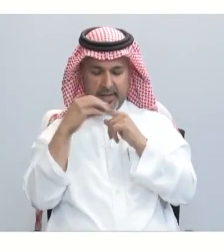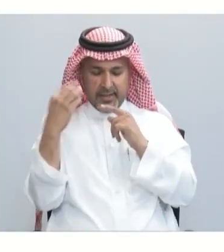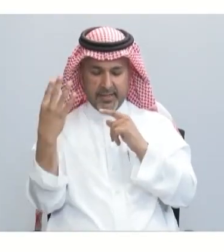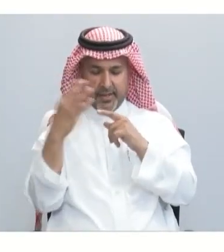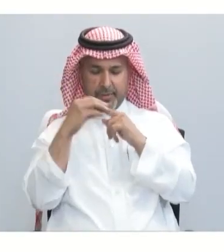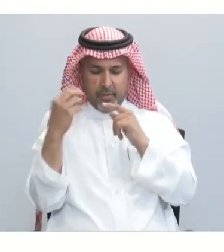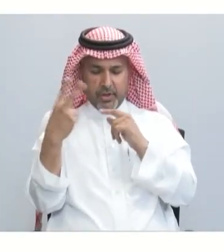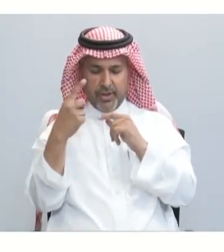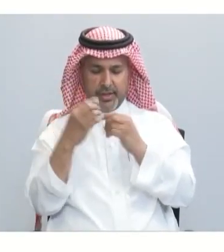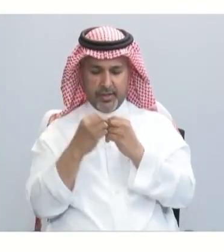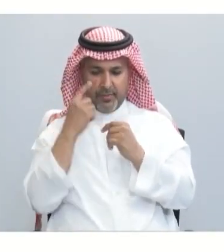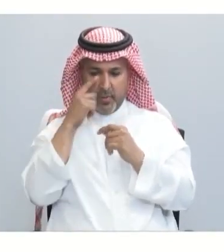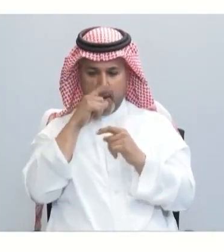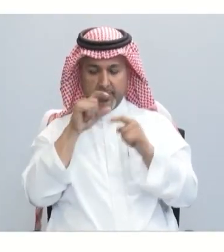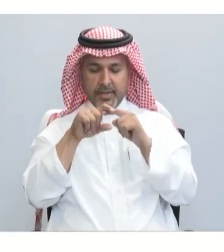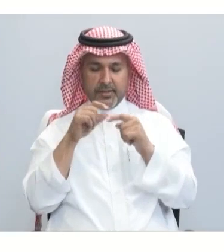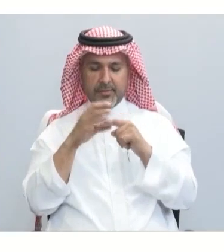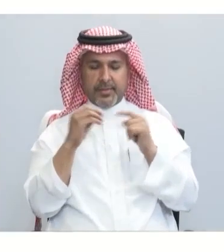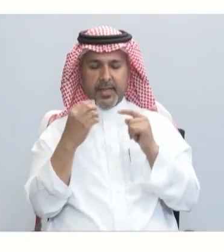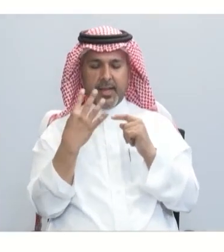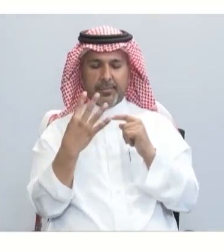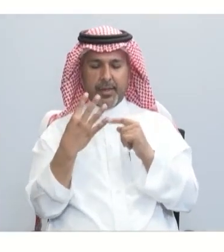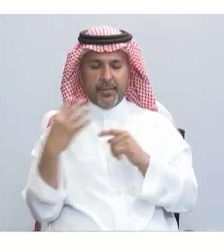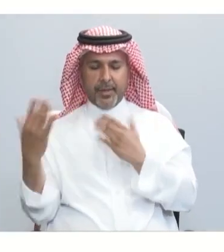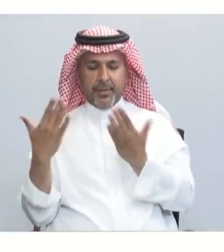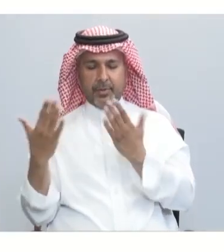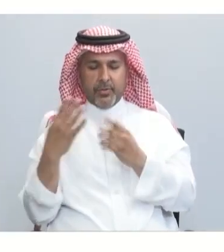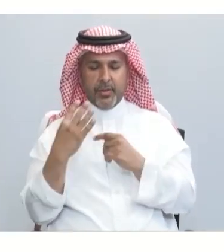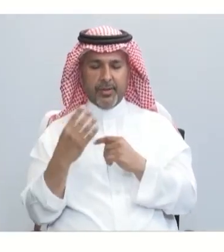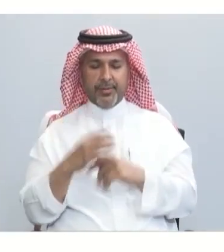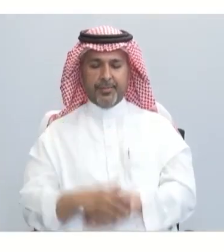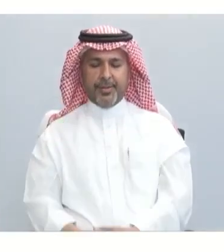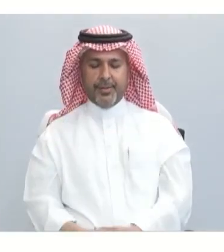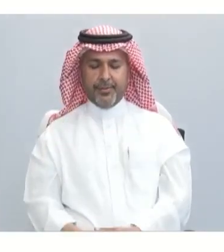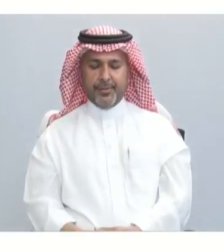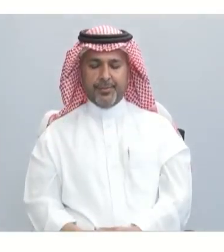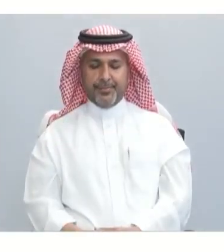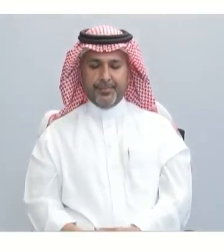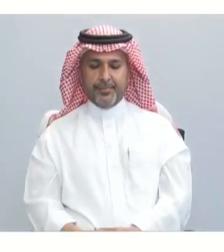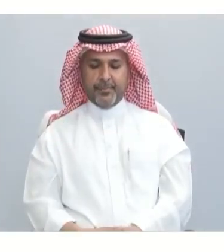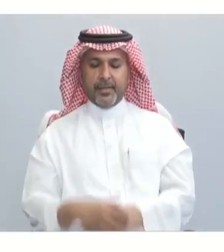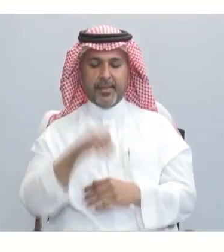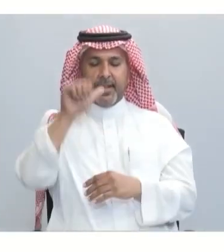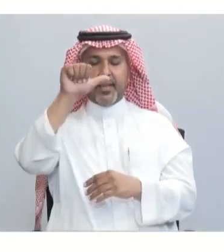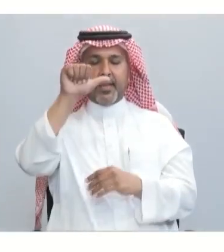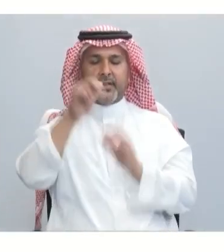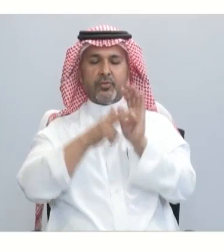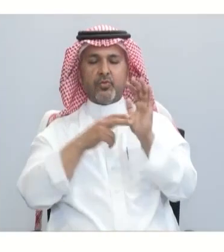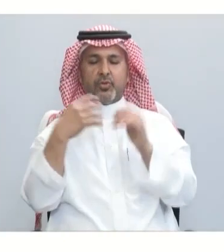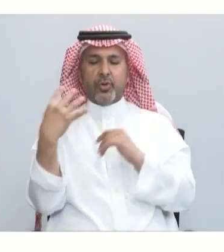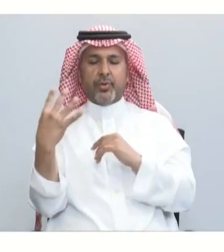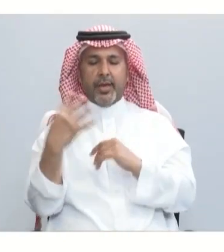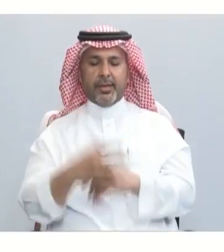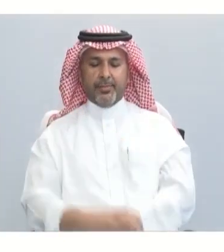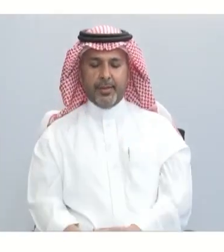على سالب ا اذا اي تساوي سالب تقسيم سالب موجب و1 تقسيم 4 راح تكون